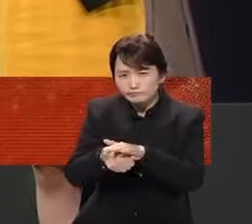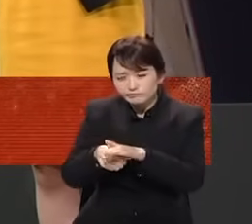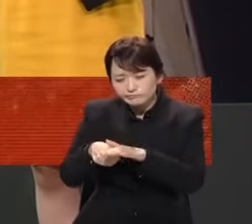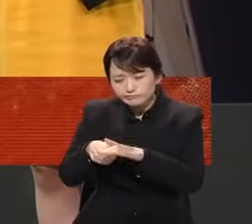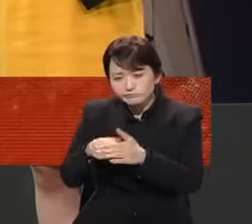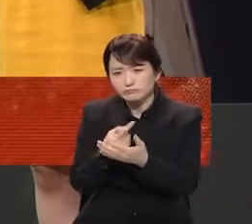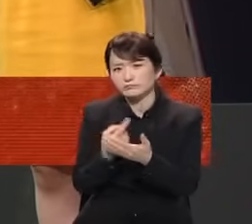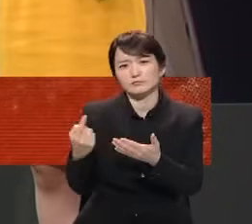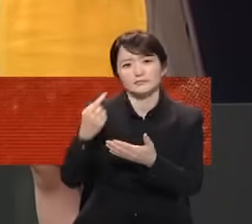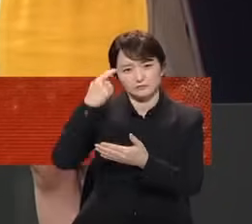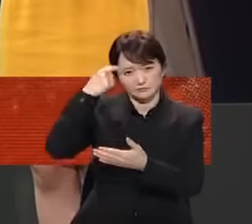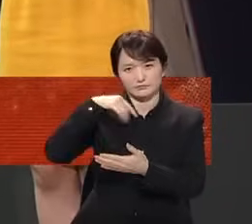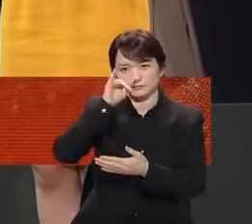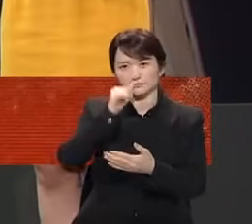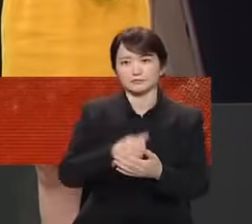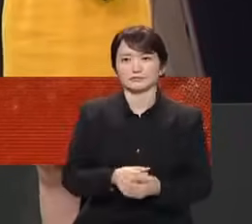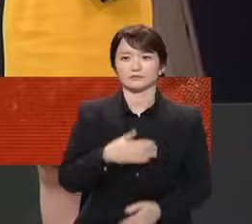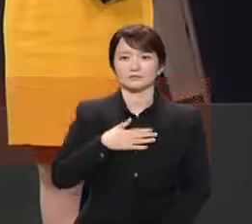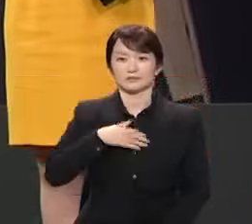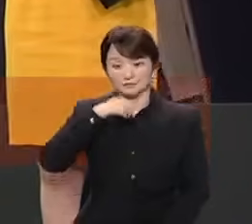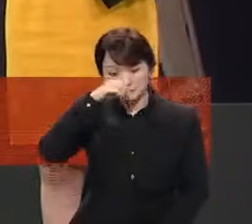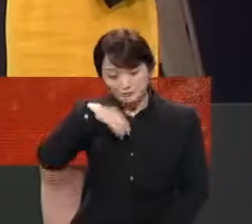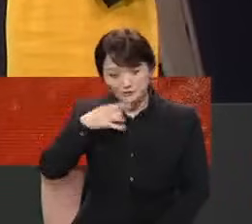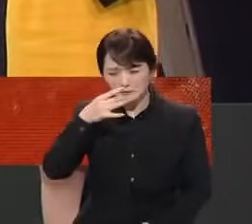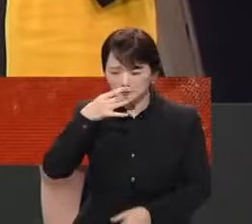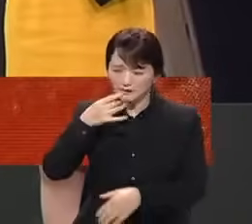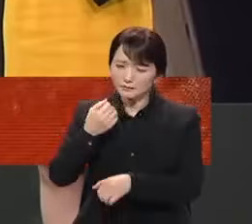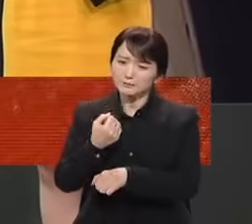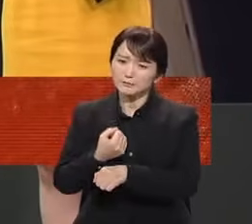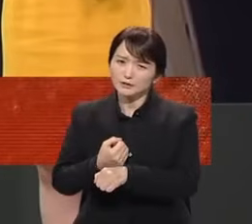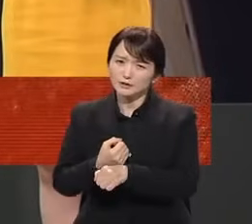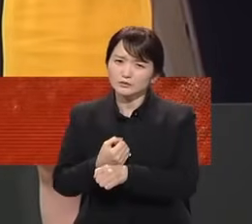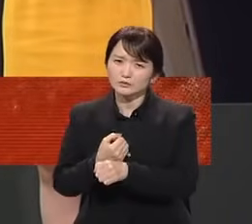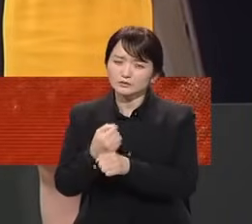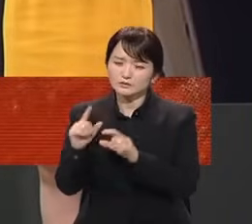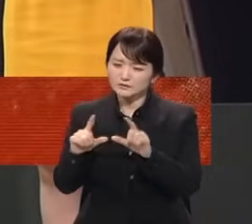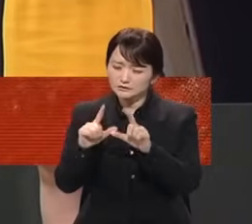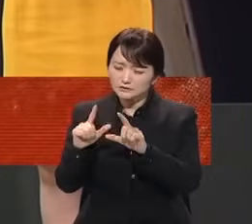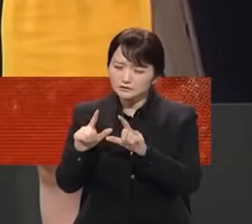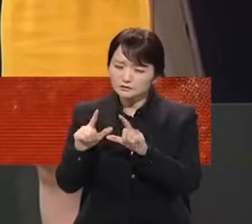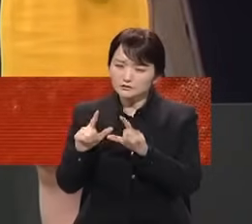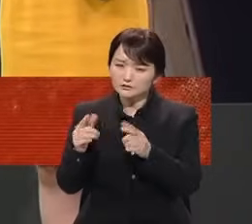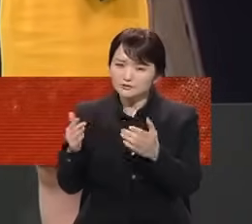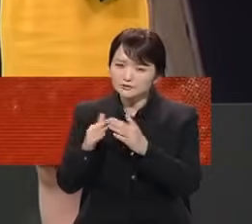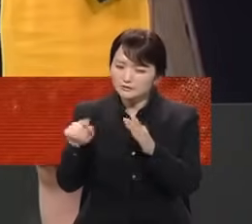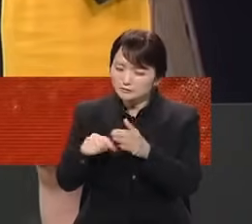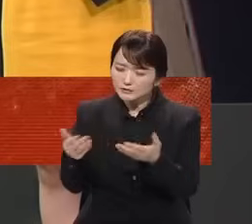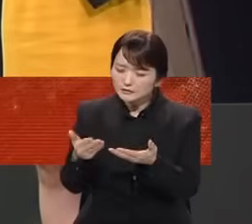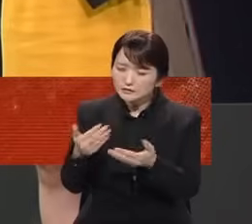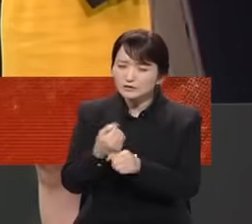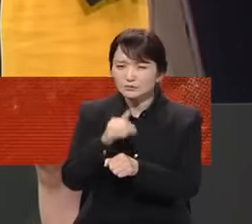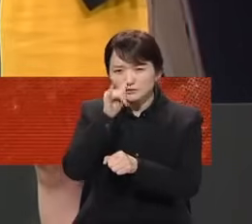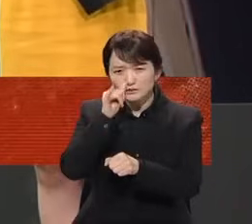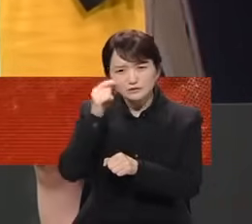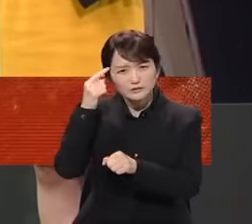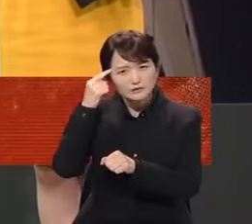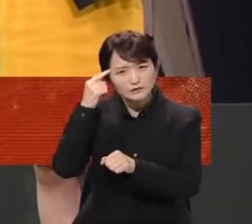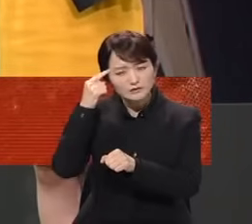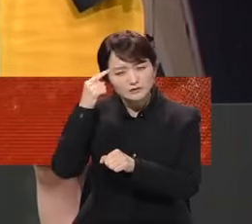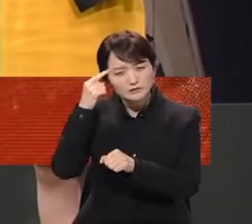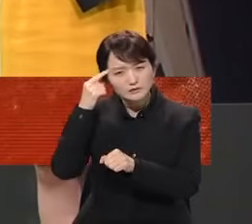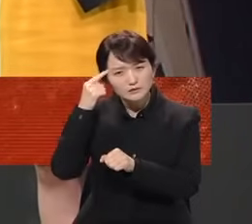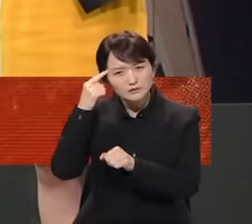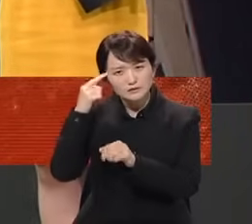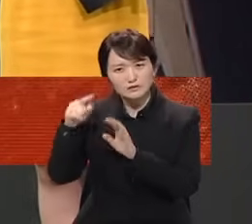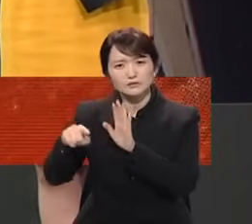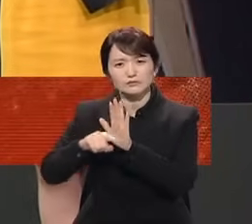하는데요. 난 그저 밥하고 살림하는 사람인가 이렇게 회의감을 느낀 적도 여러 번. 하지만 단 한 번도 남편과